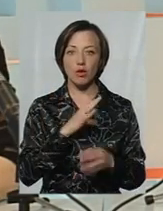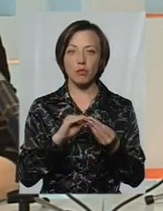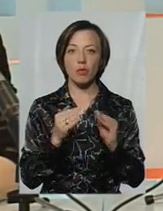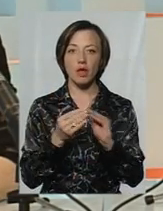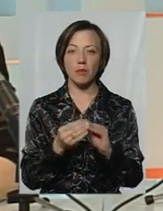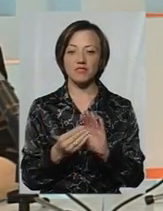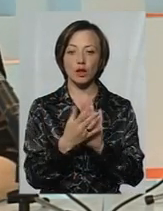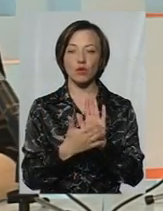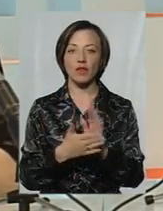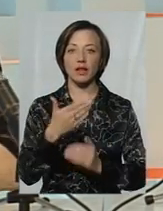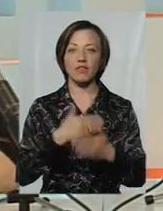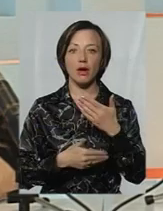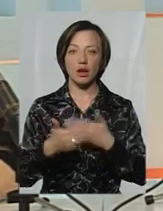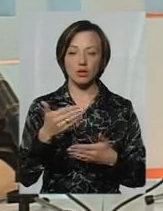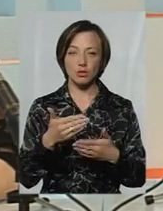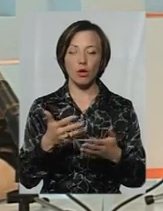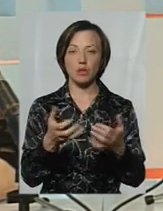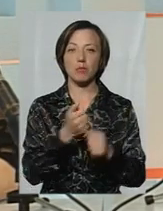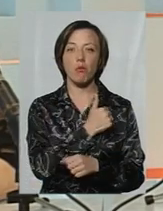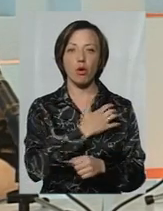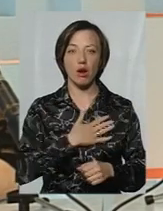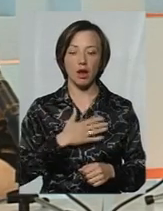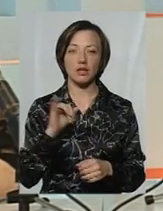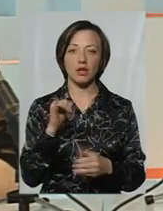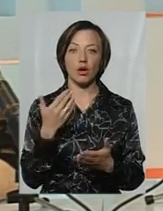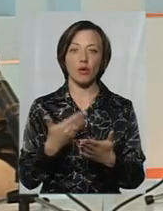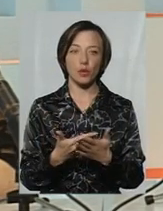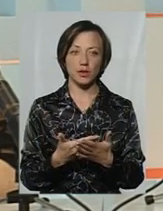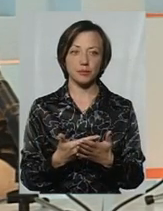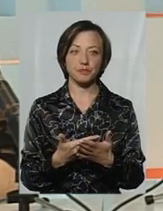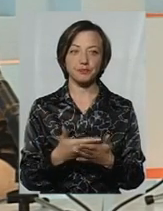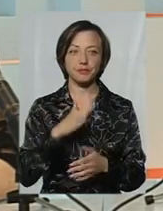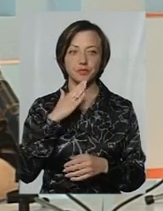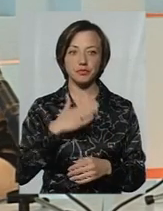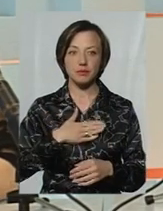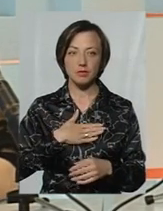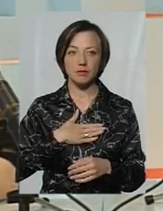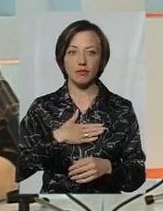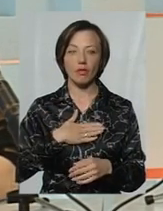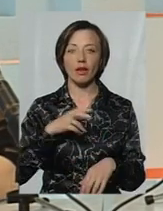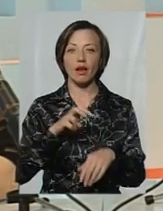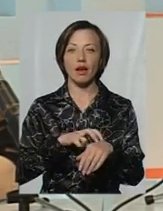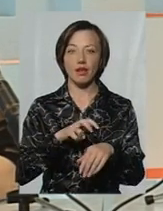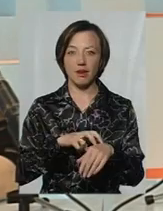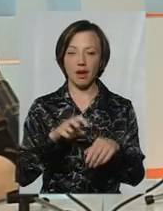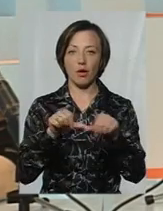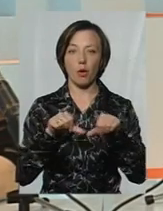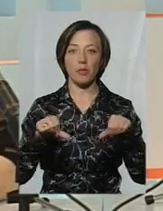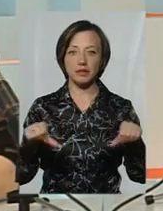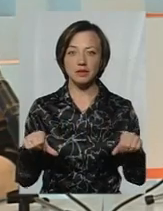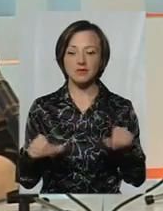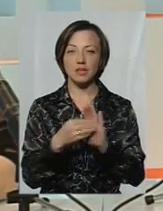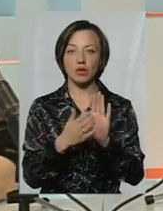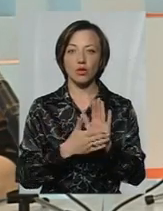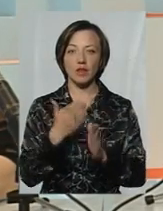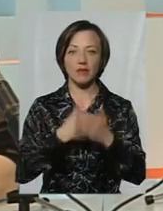після отриманих поранень. І от якби наша лікарняна комісія, яка встановлює інвалідність, не